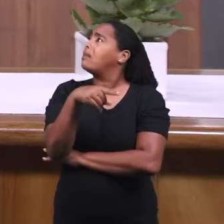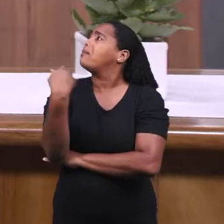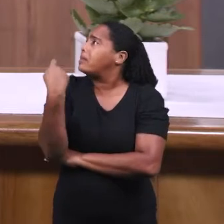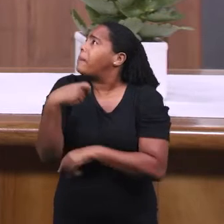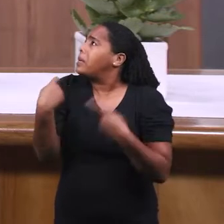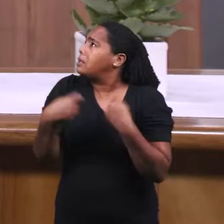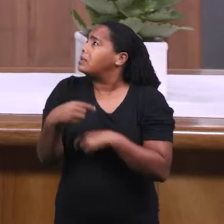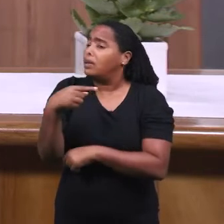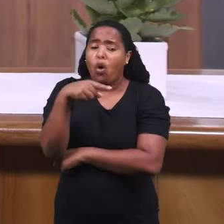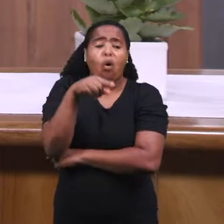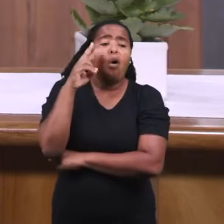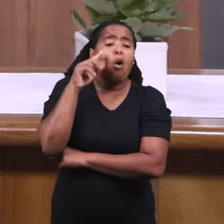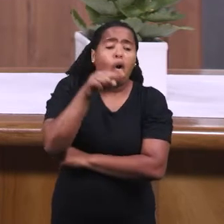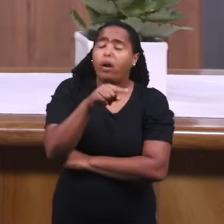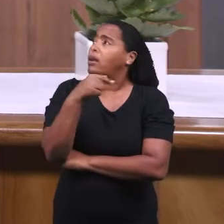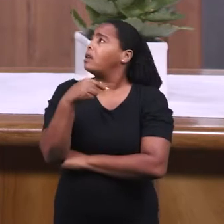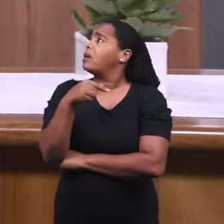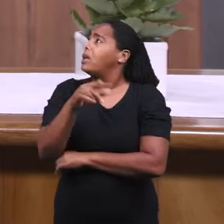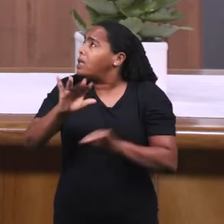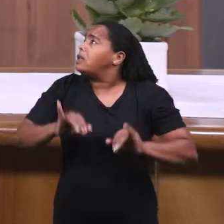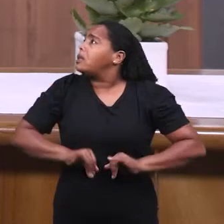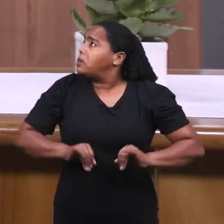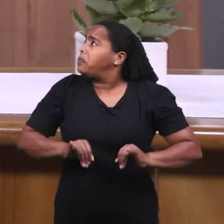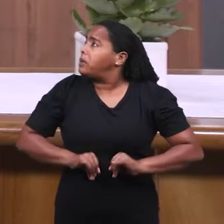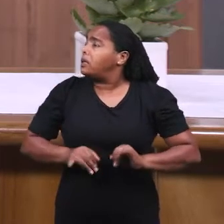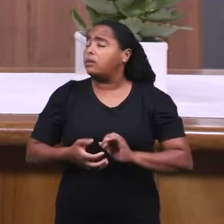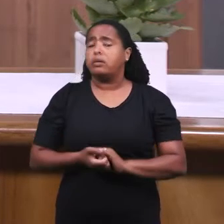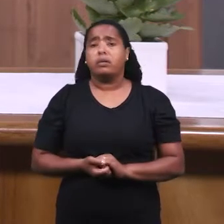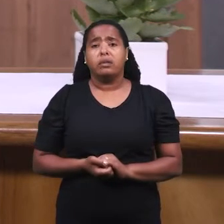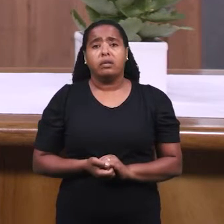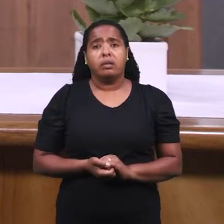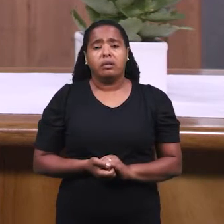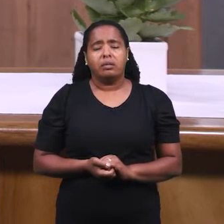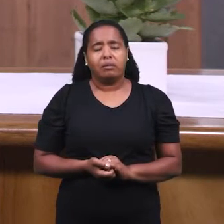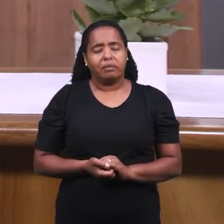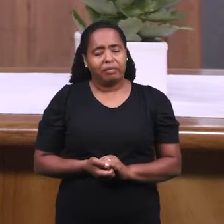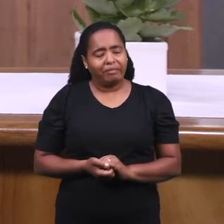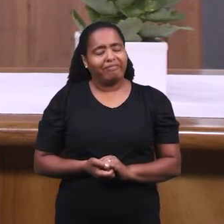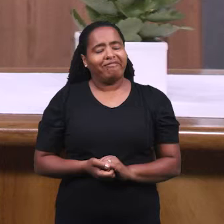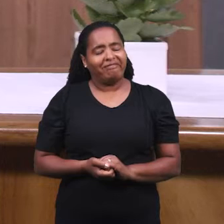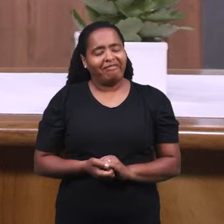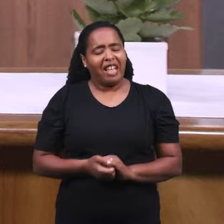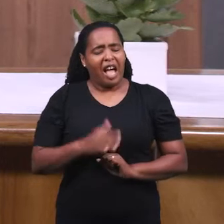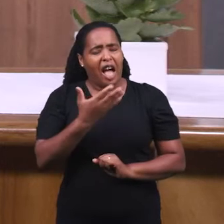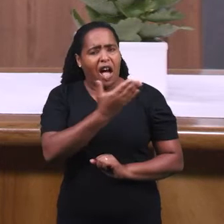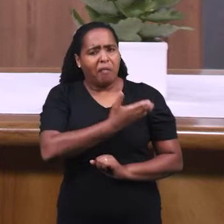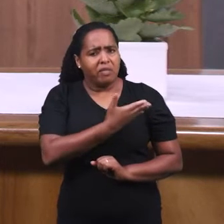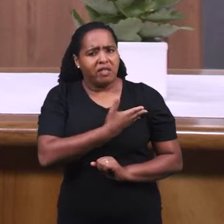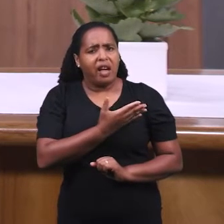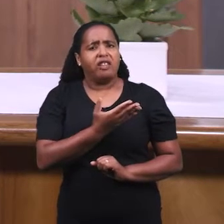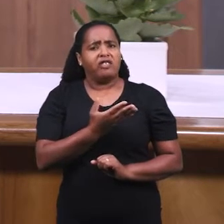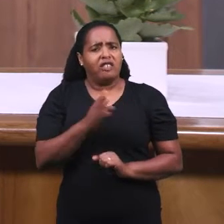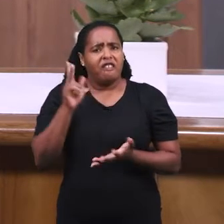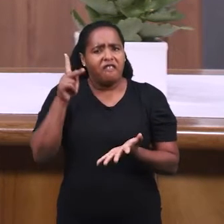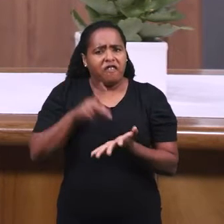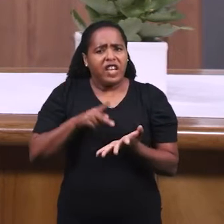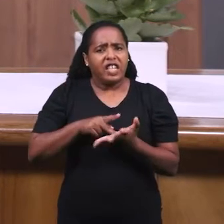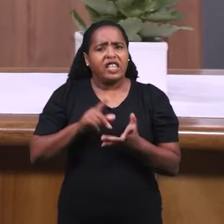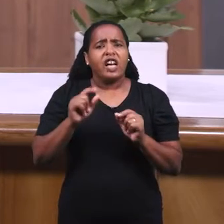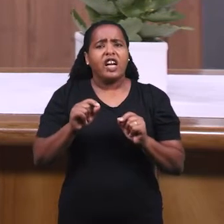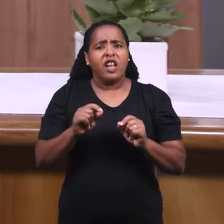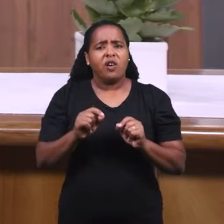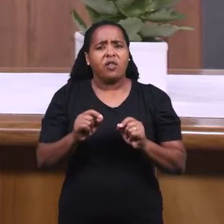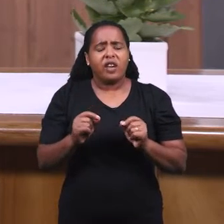мой нуждается. Она там страдает, дочь моя. Потому что не существует дружбы